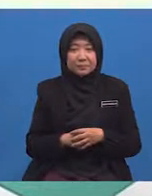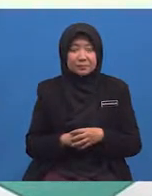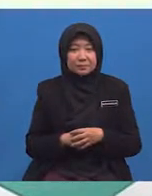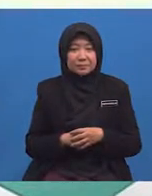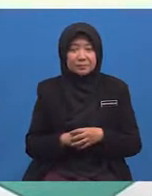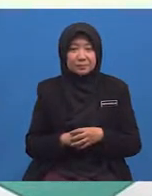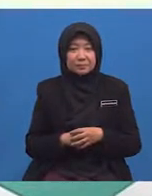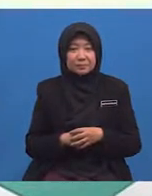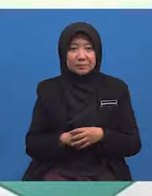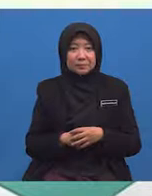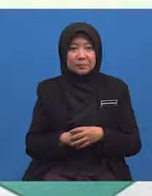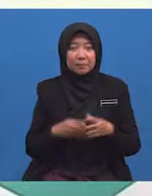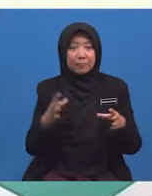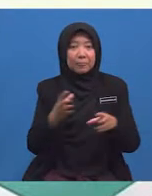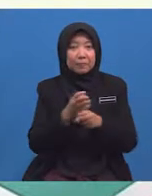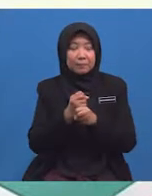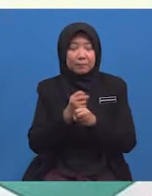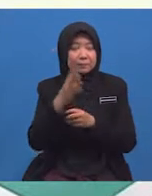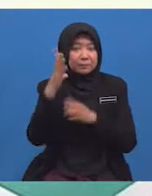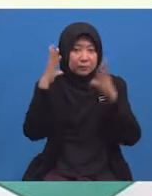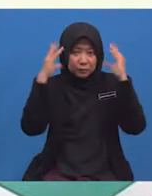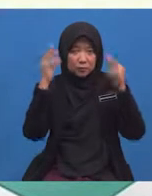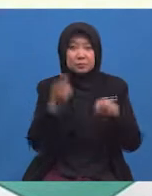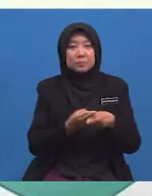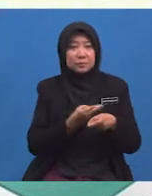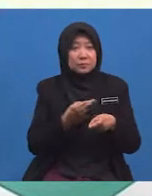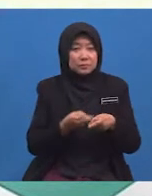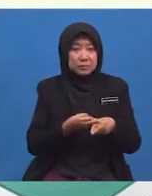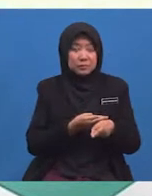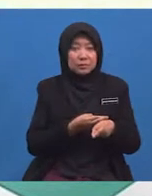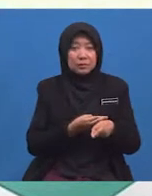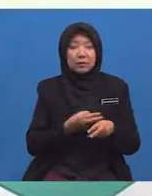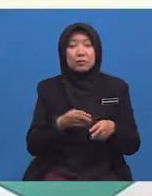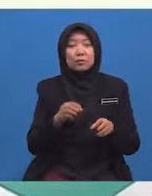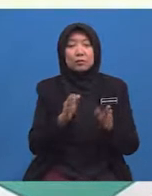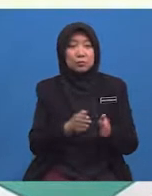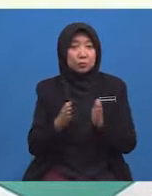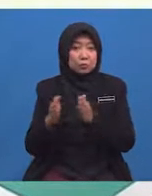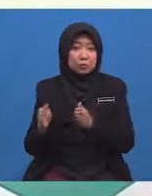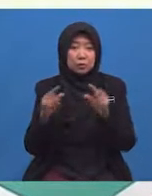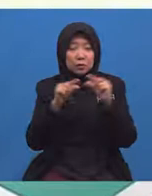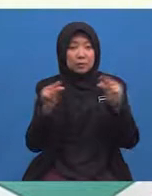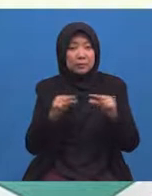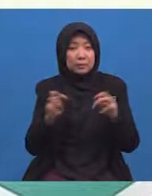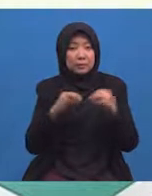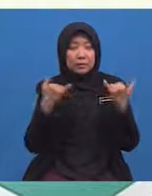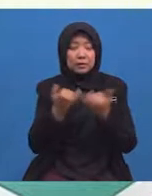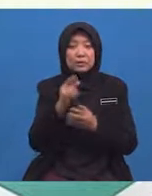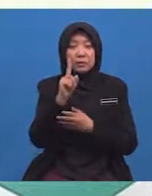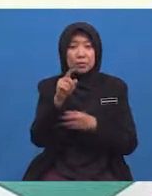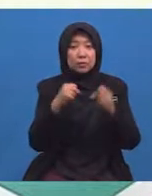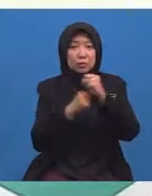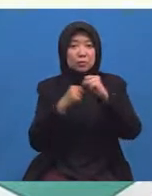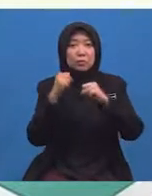Maka, dapat cikgu simpulkan bahawa susun lapis masyarakat ialah satu struktur